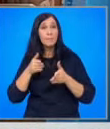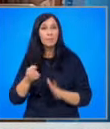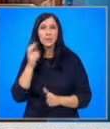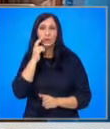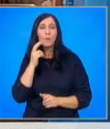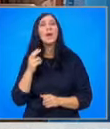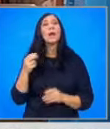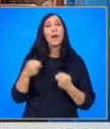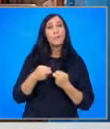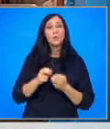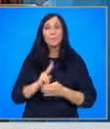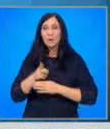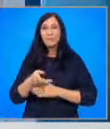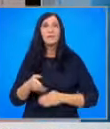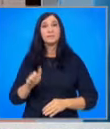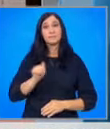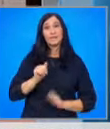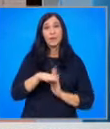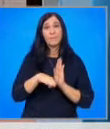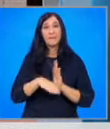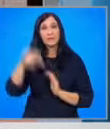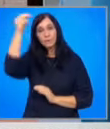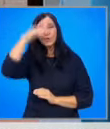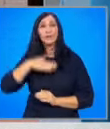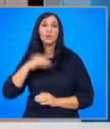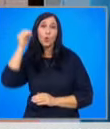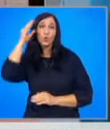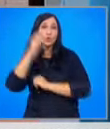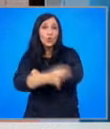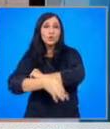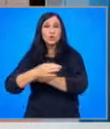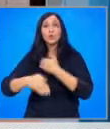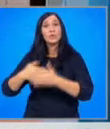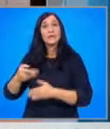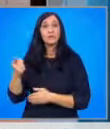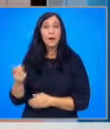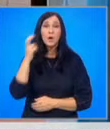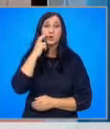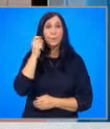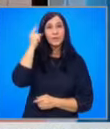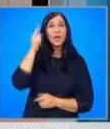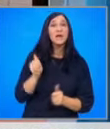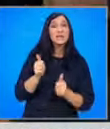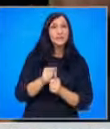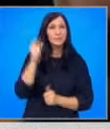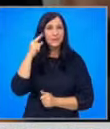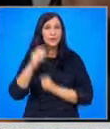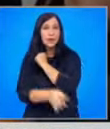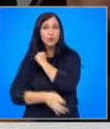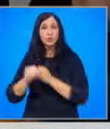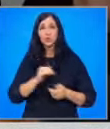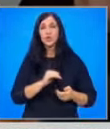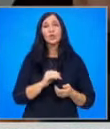Брюксел минава през спазване правата на българите и нашето културно-историческо наследство там. От Скопие реагира и съпредседателя на историческата комисия. Това